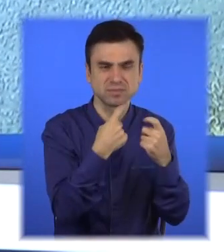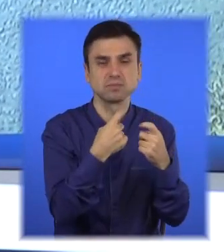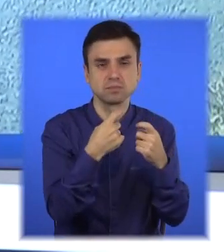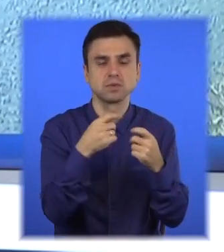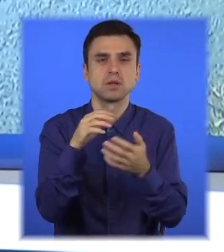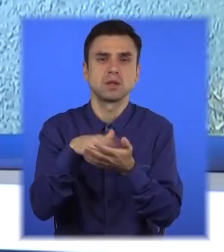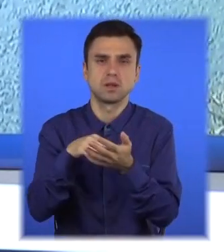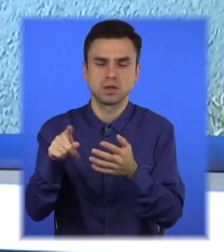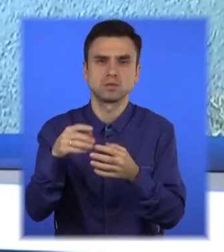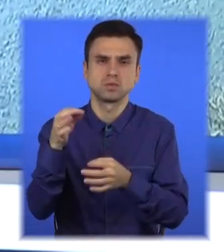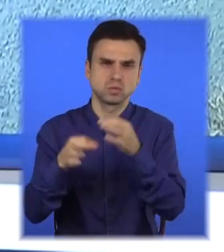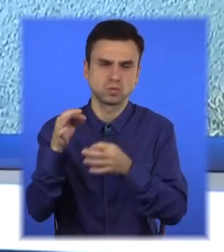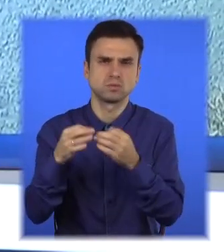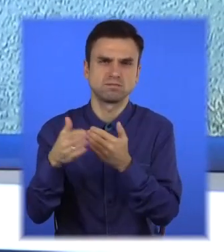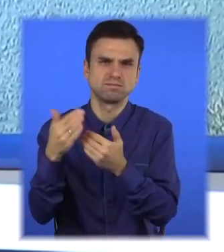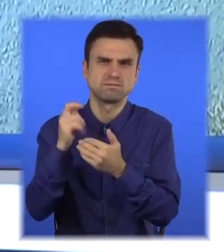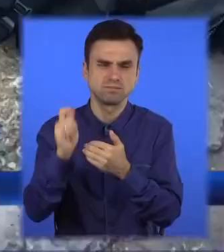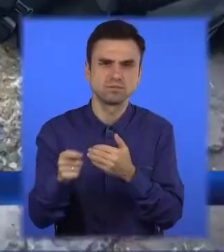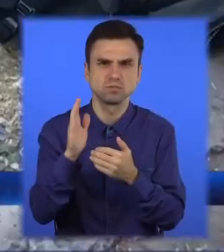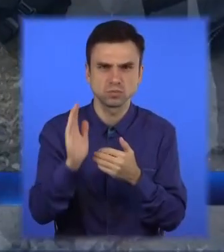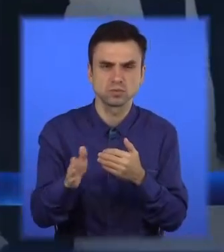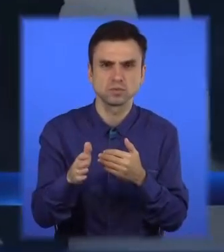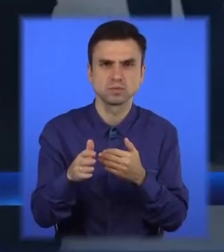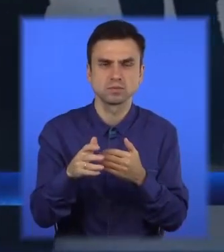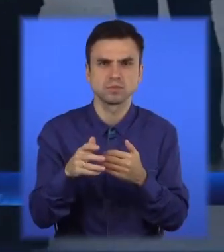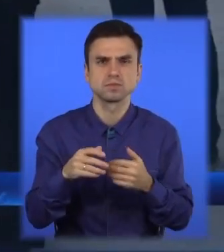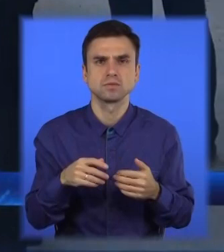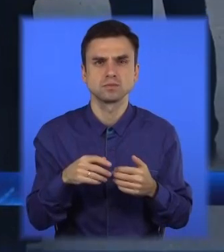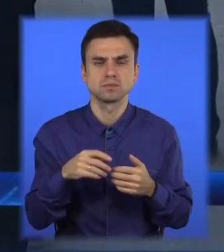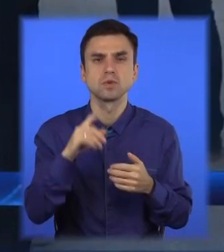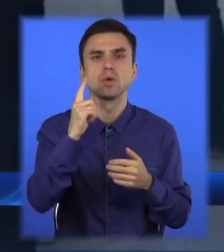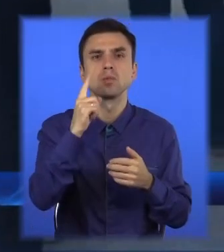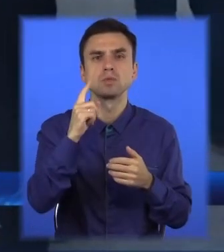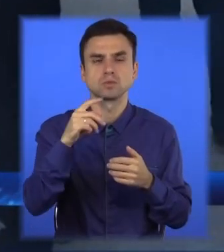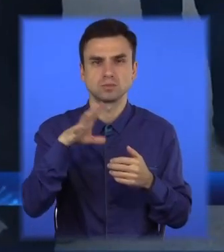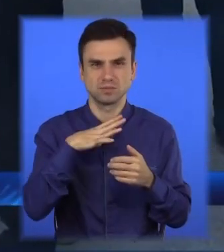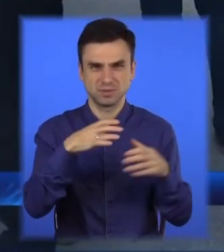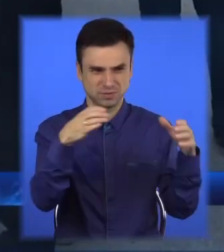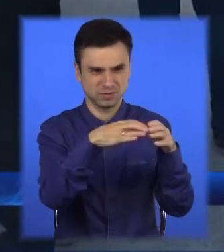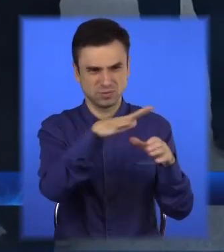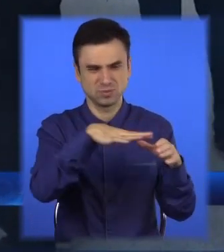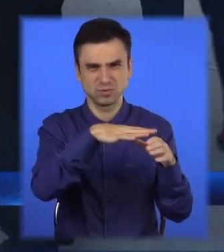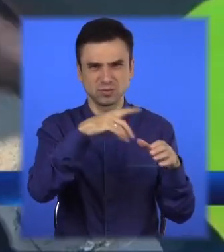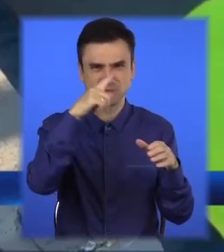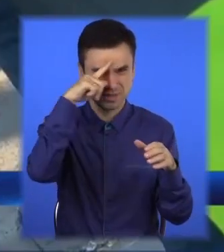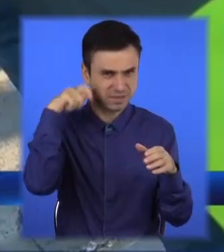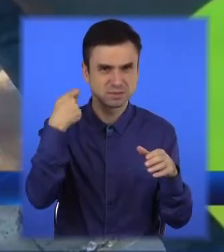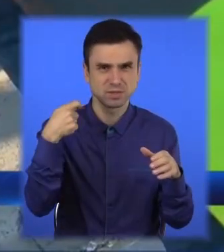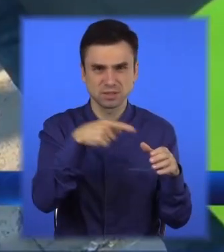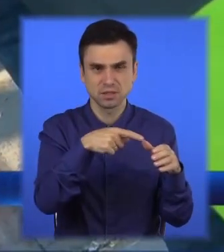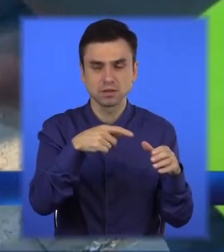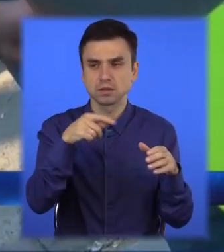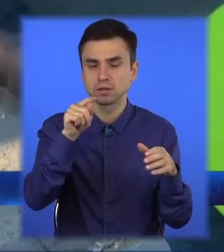Іван Беканов. Служитель Феміди оцінив небезпеку для членів азербайджанської спільноти, на яку неодноразово вчиняли